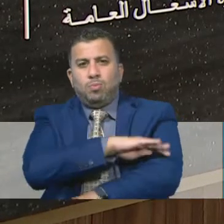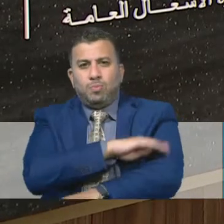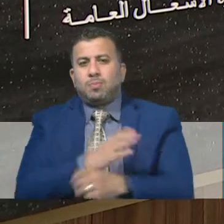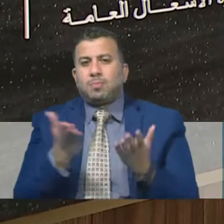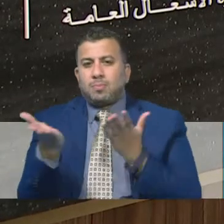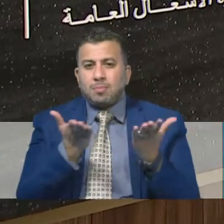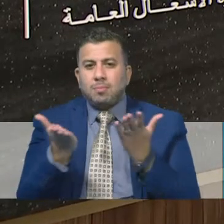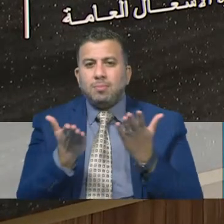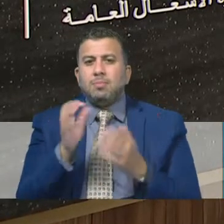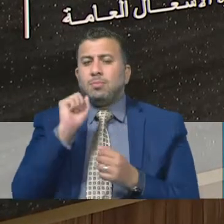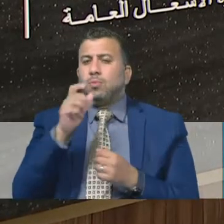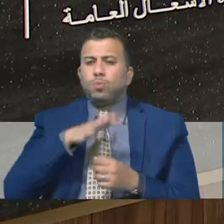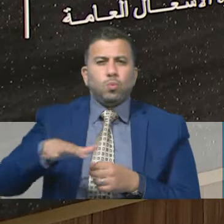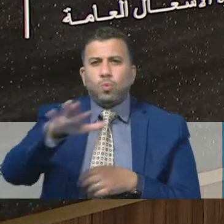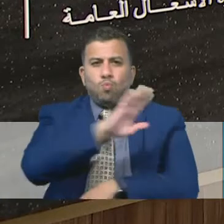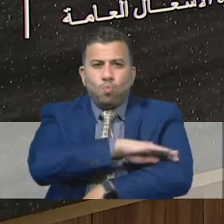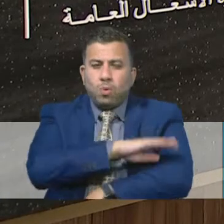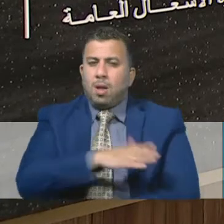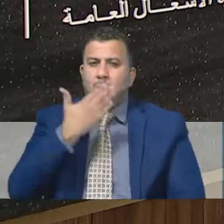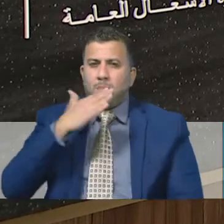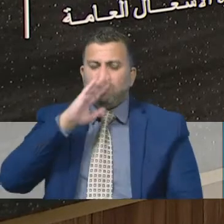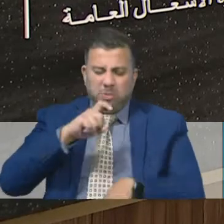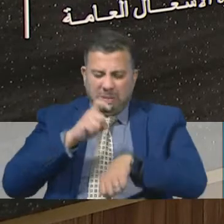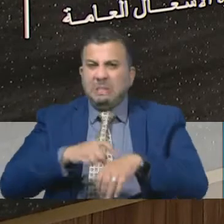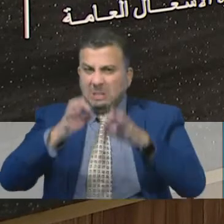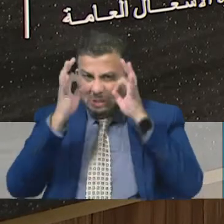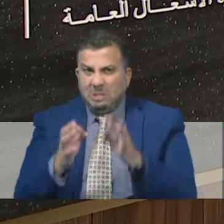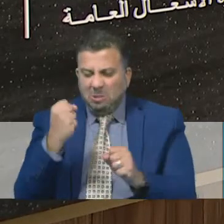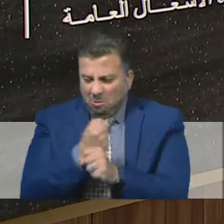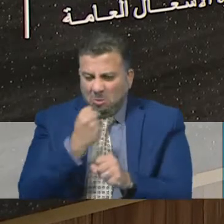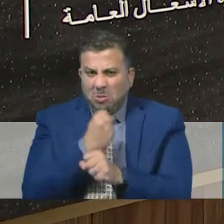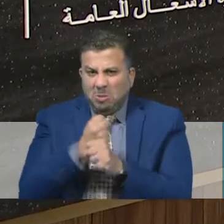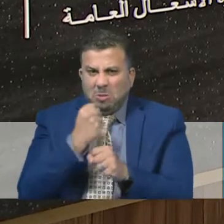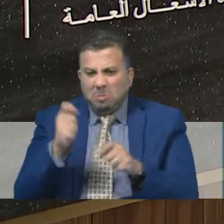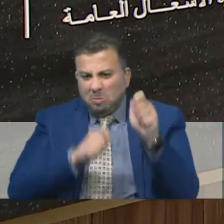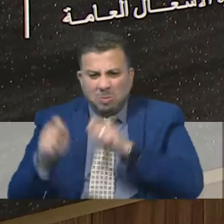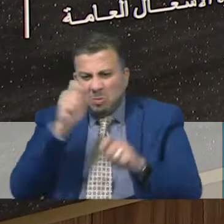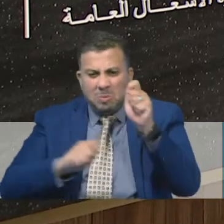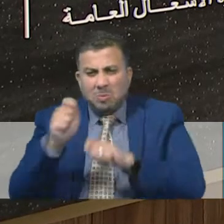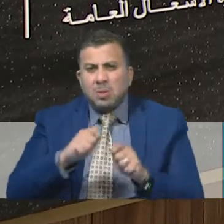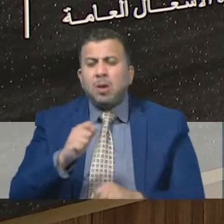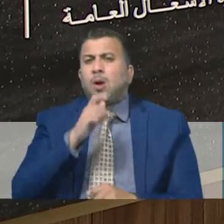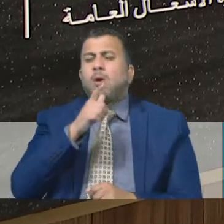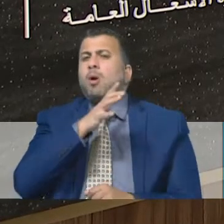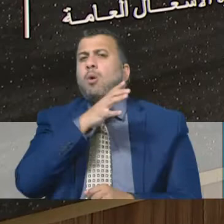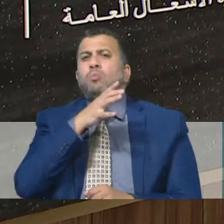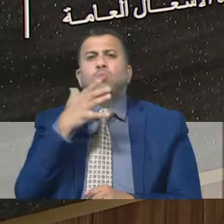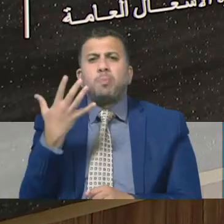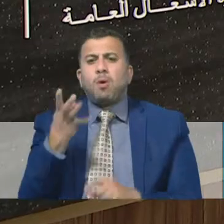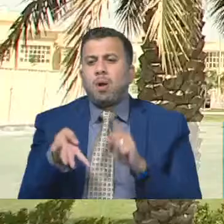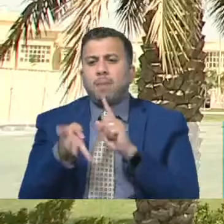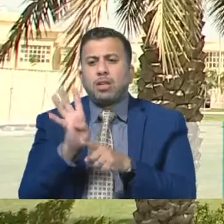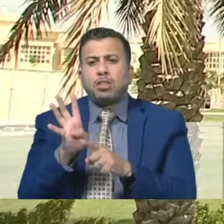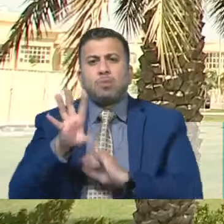وجميع الإدارات الفنية، تم ولله الحمد الانتهاء من تنفيذ 514 مشروع متنوع يشمل